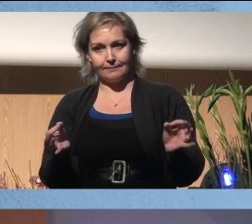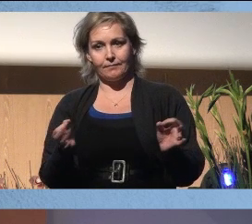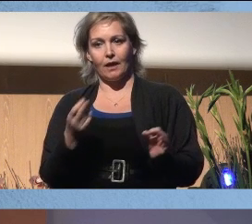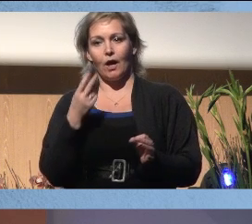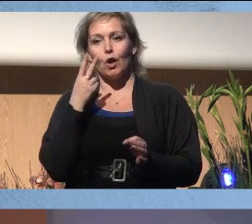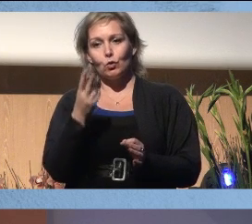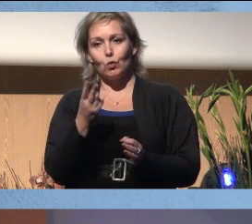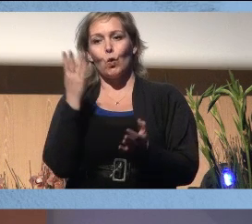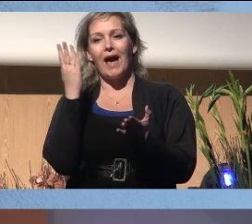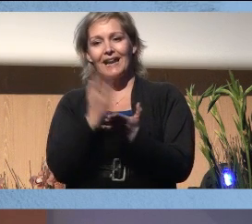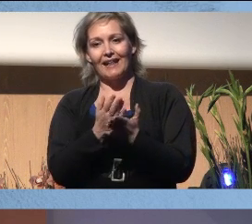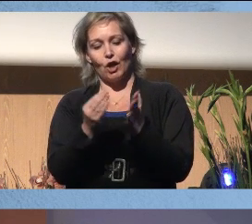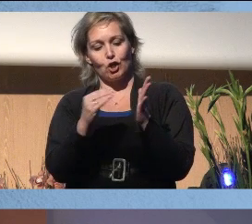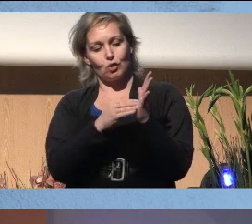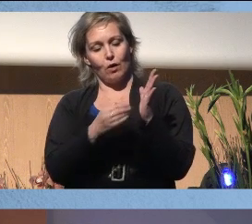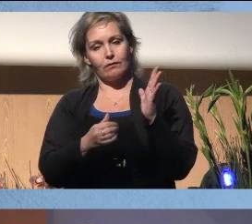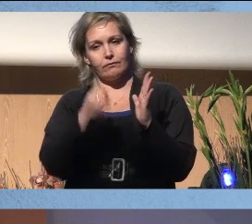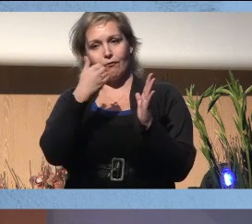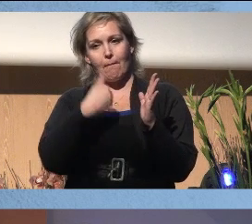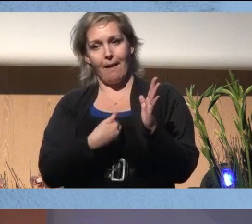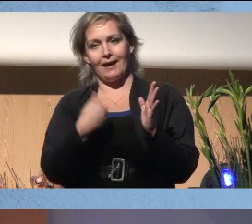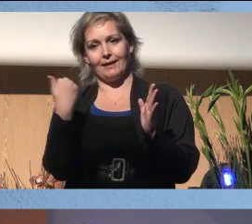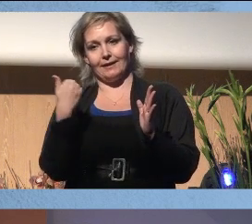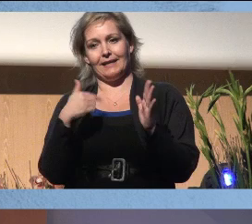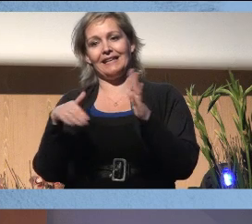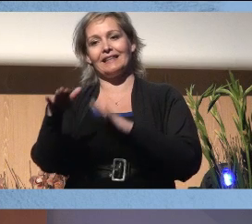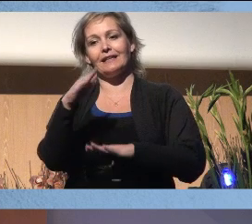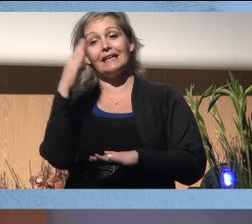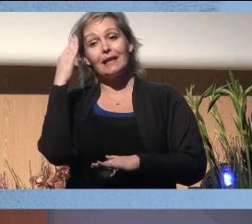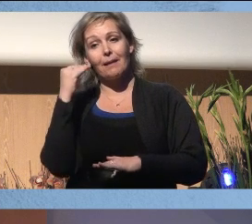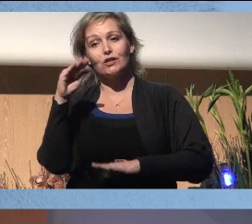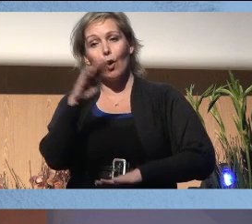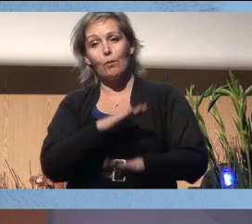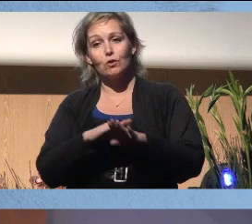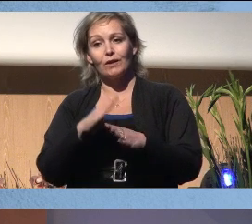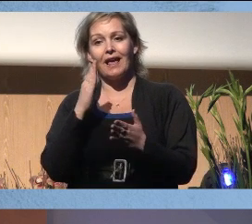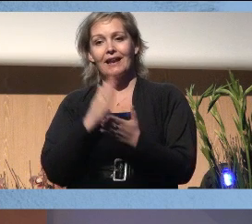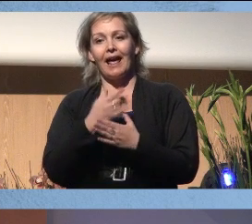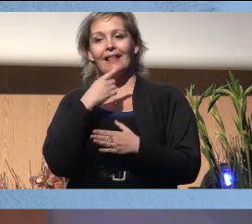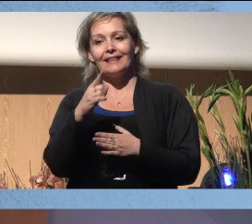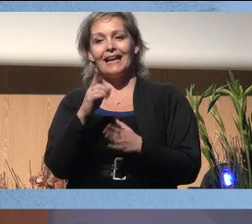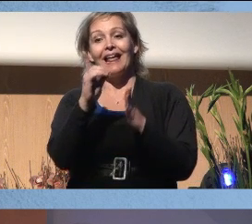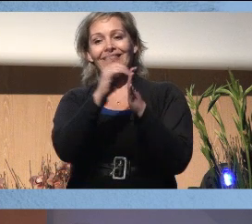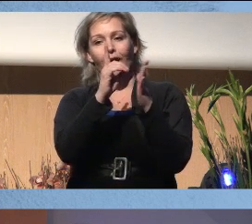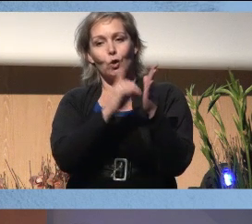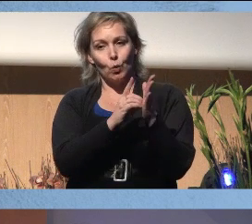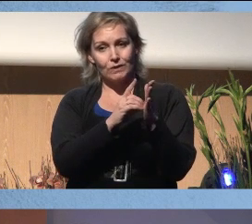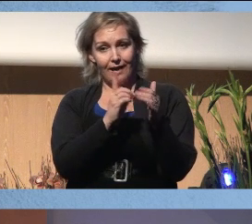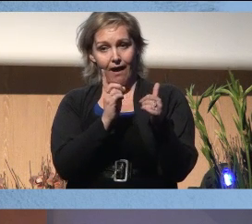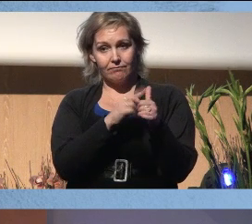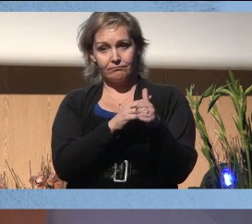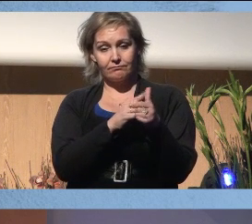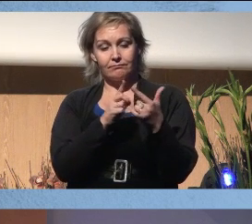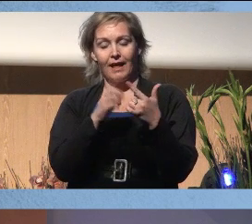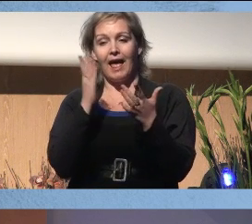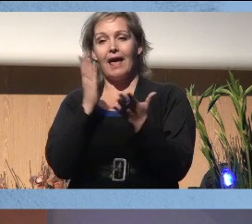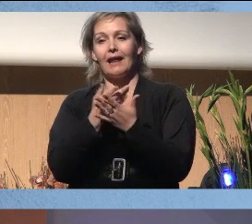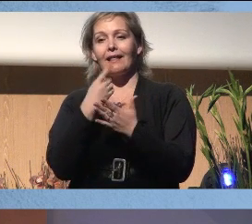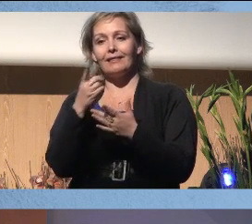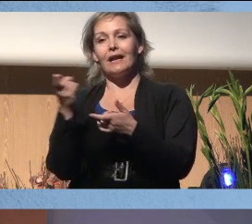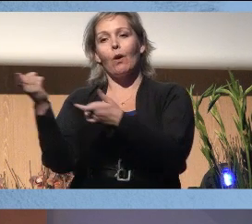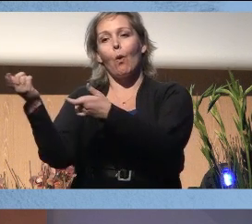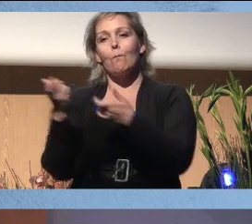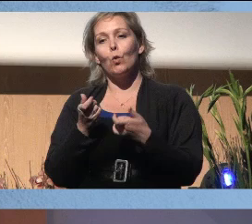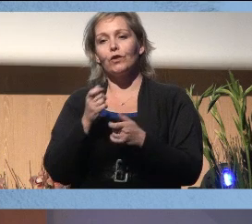To rettigheter står sentralt for meg i demensomsorgen. Retten til en diagnose, retten til å